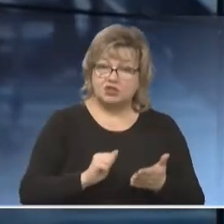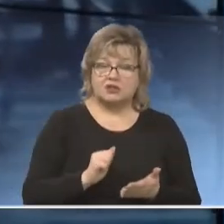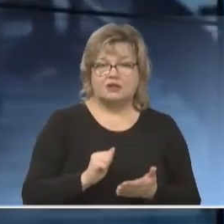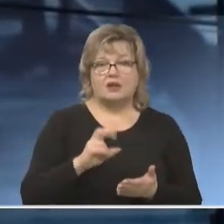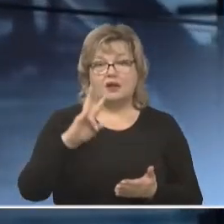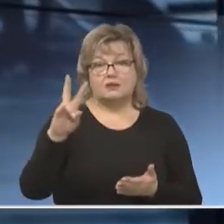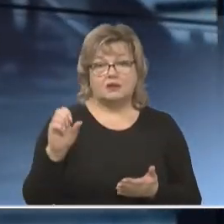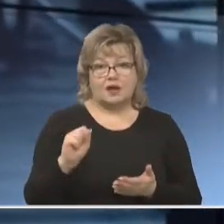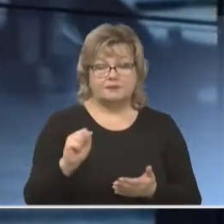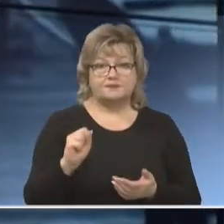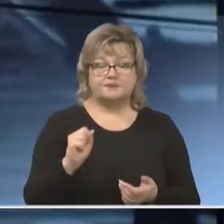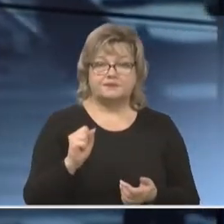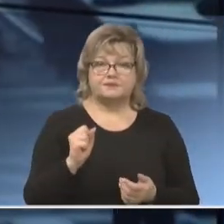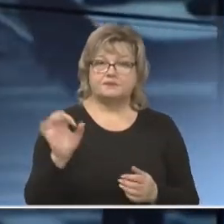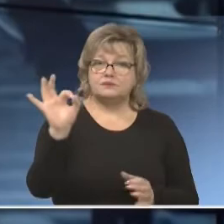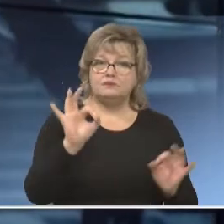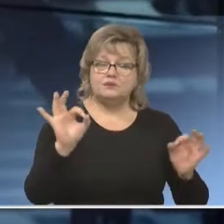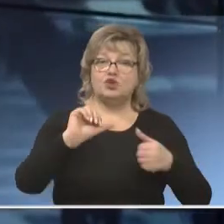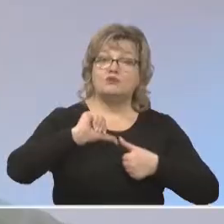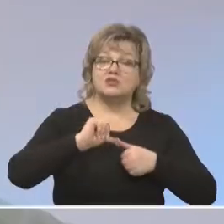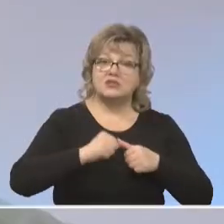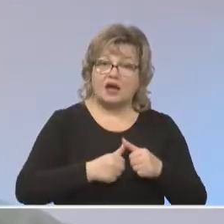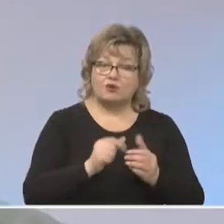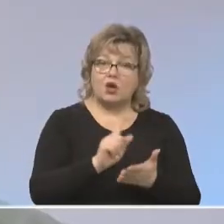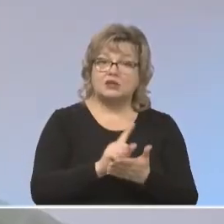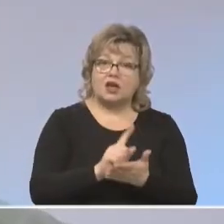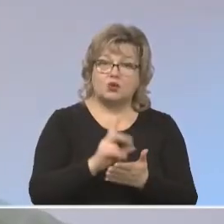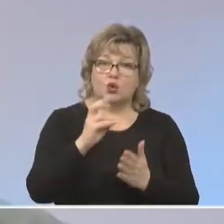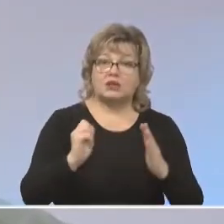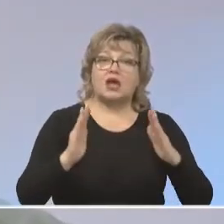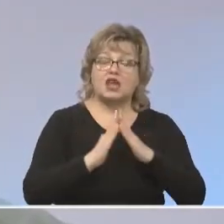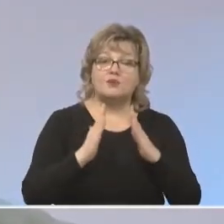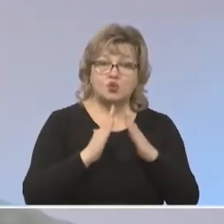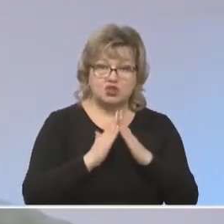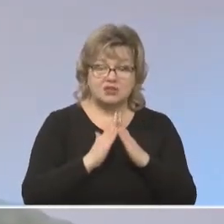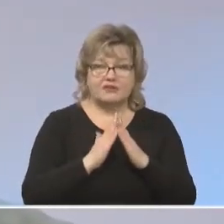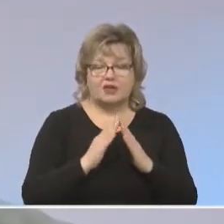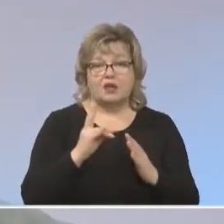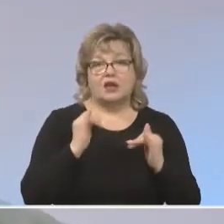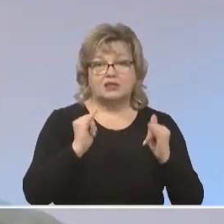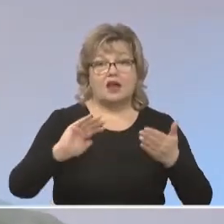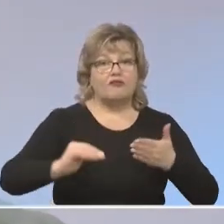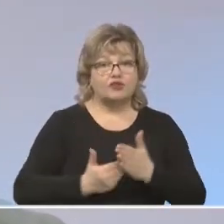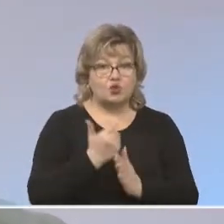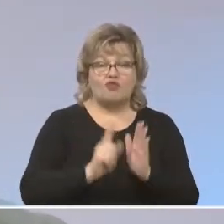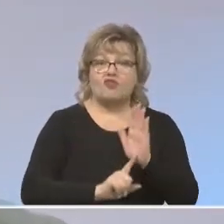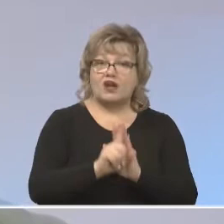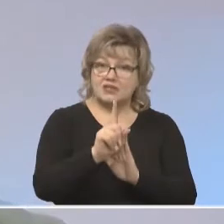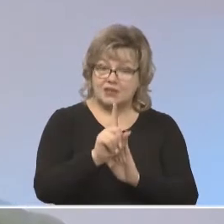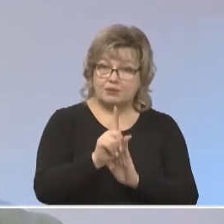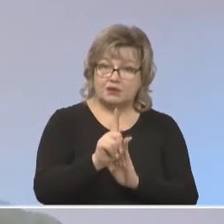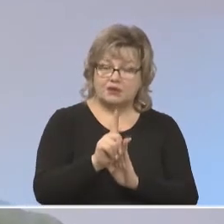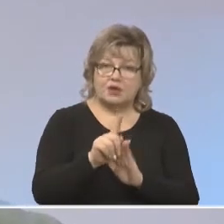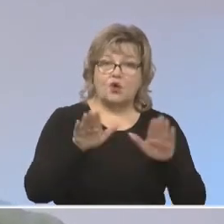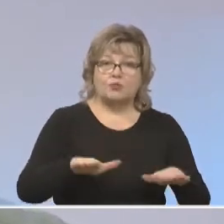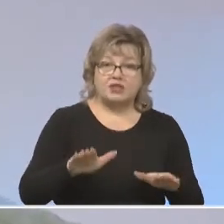на нулевую ставку налога на имущество для вновь вводимых